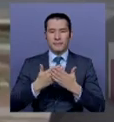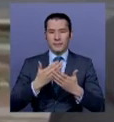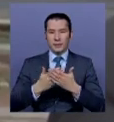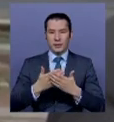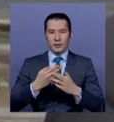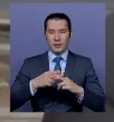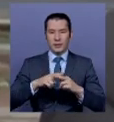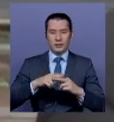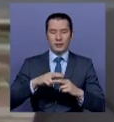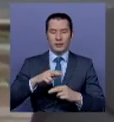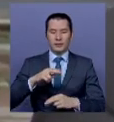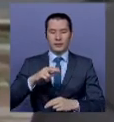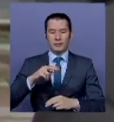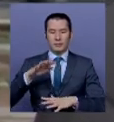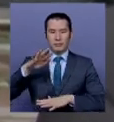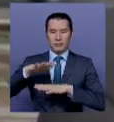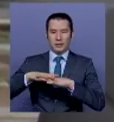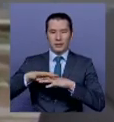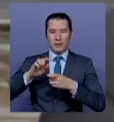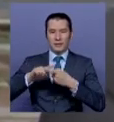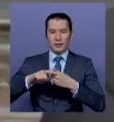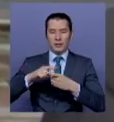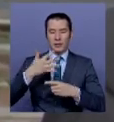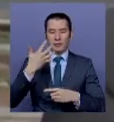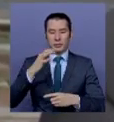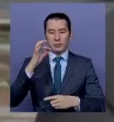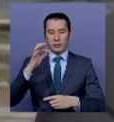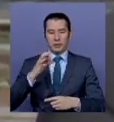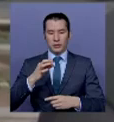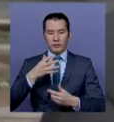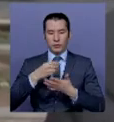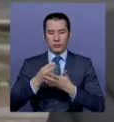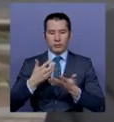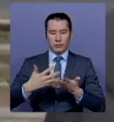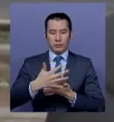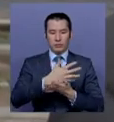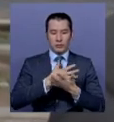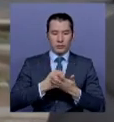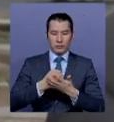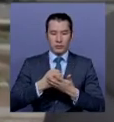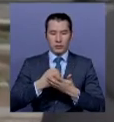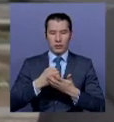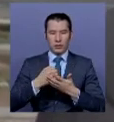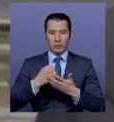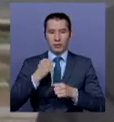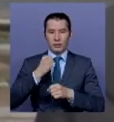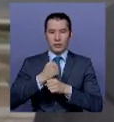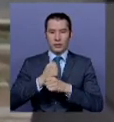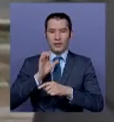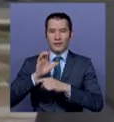жинақ құрылыс банкі бар, ол өзінің жаңағы 50%-ын жинап алып, арнаулы бағдарламалармен үй құрады.